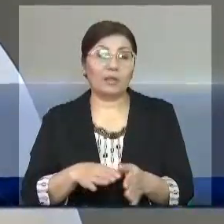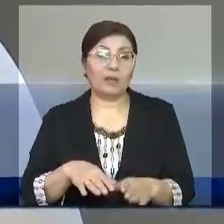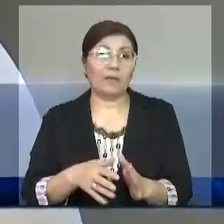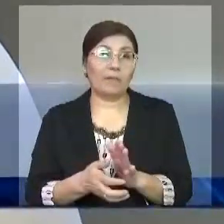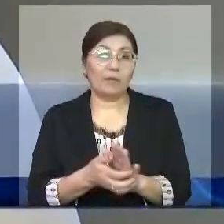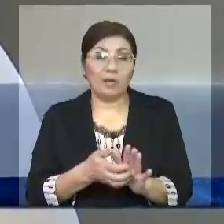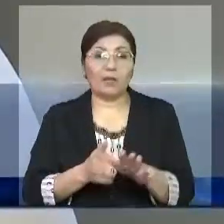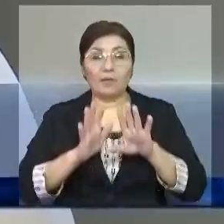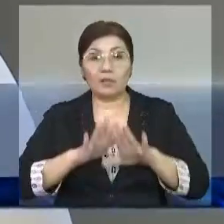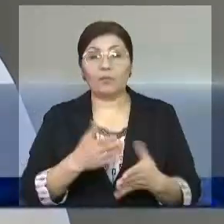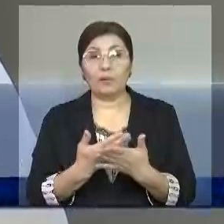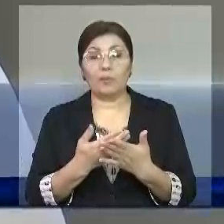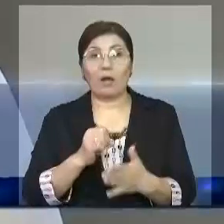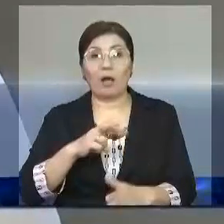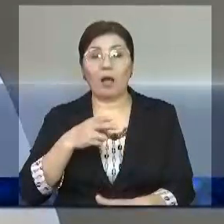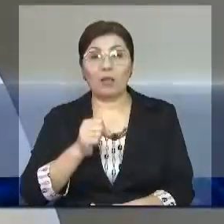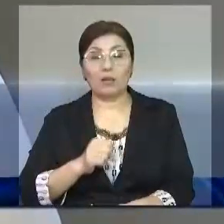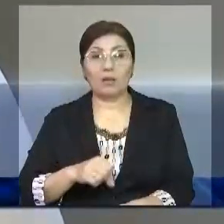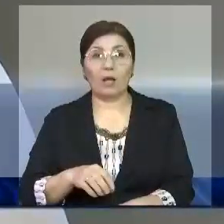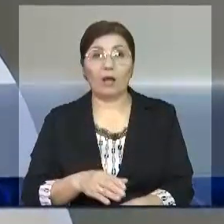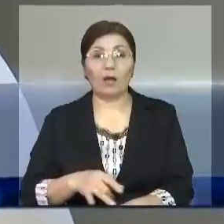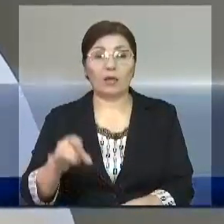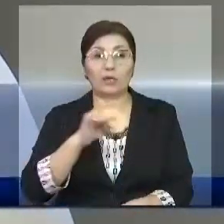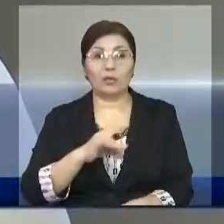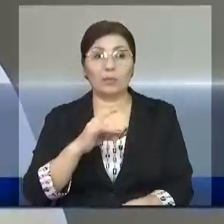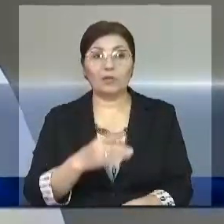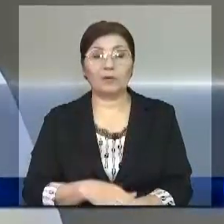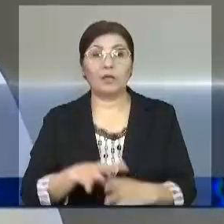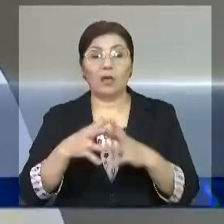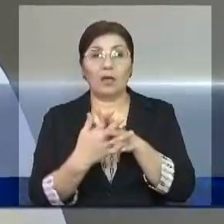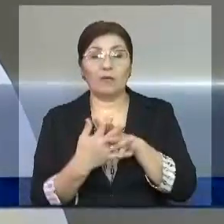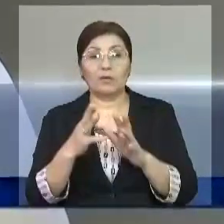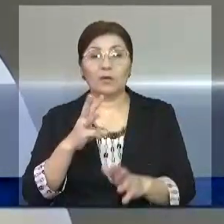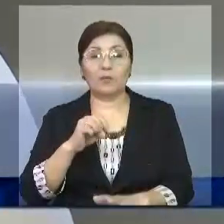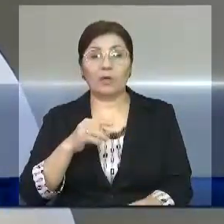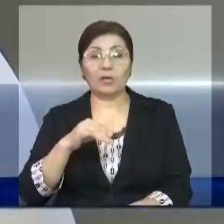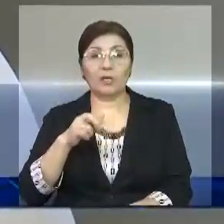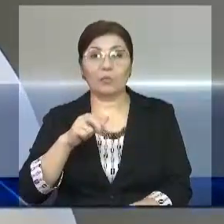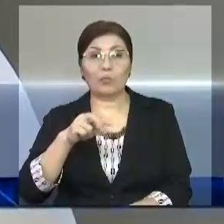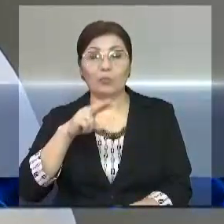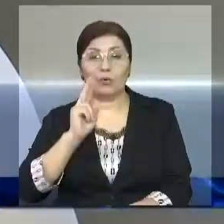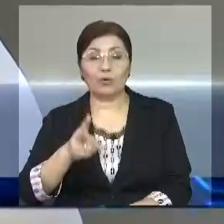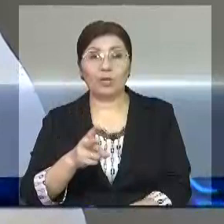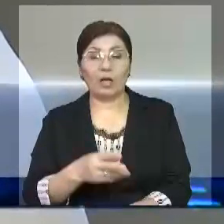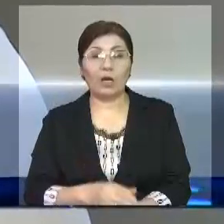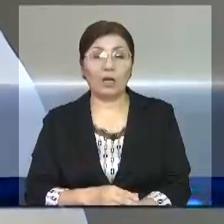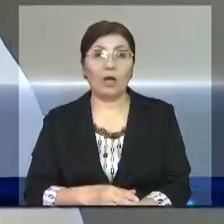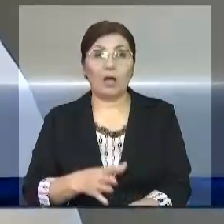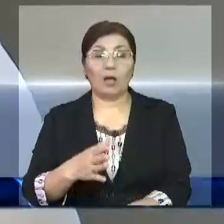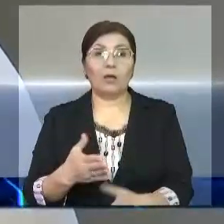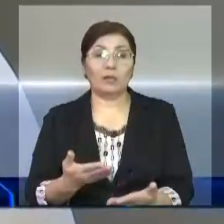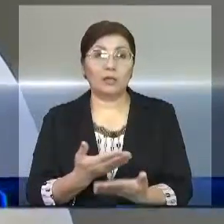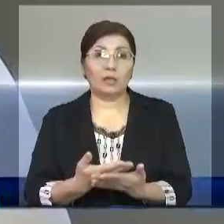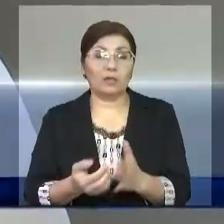например, в Алгинском районе наблюдался дефицит ученических мест в селе Маржамбулах. В прошлом году была введена школа на 300 ученических мест,